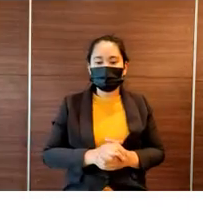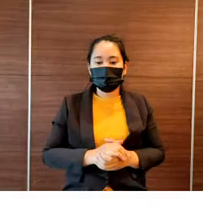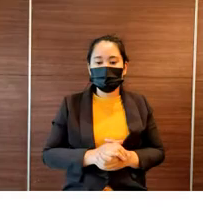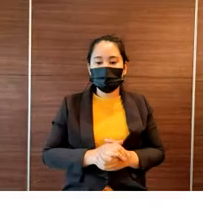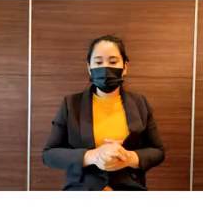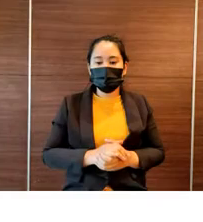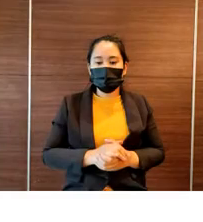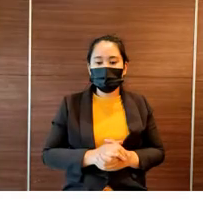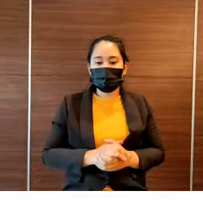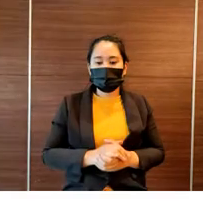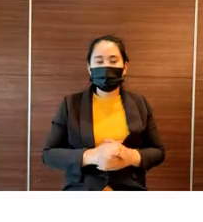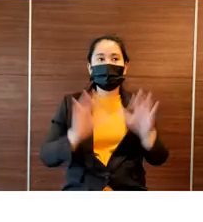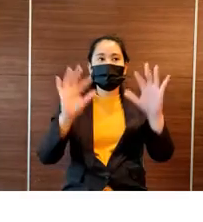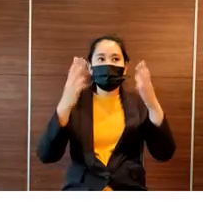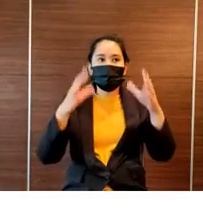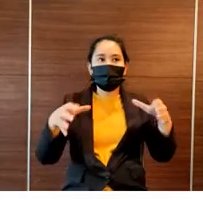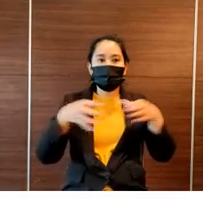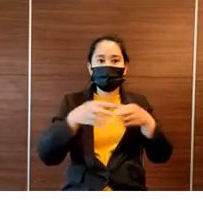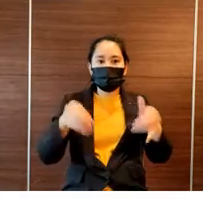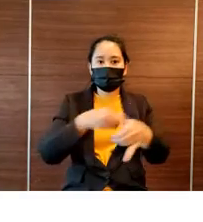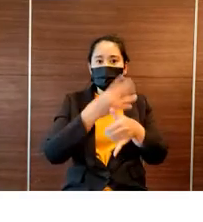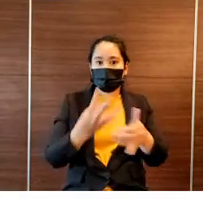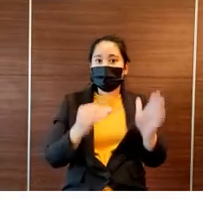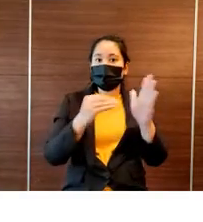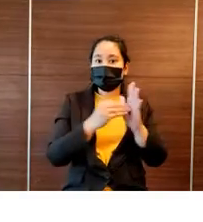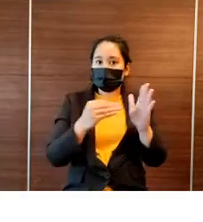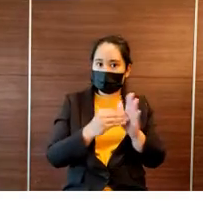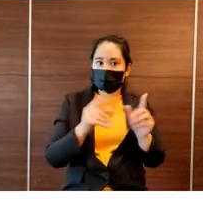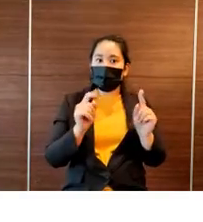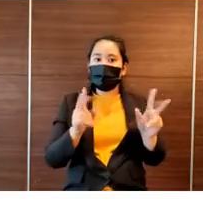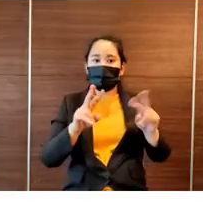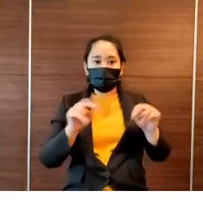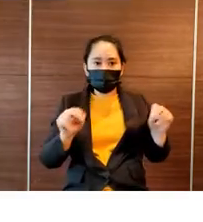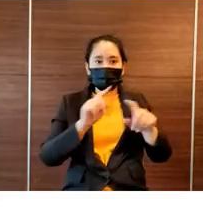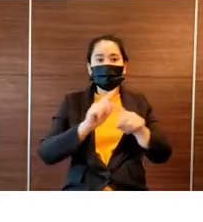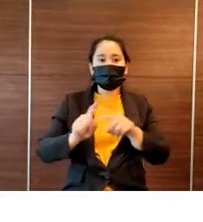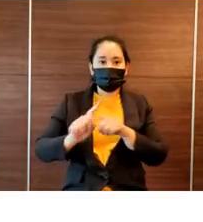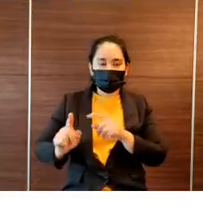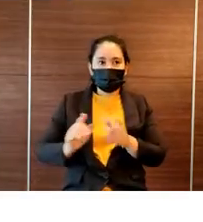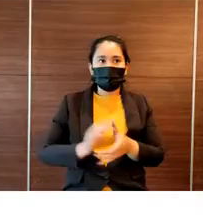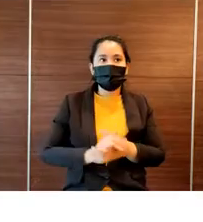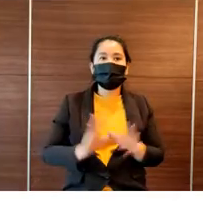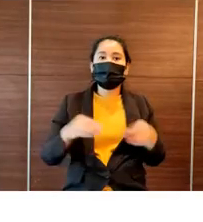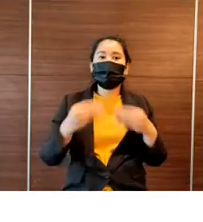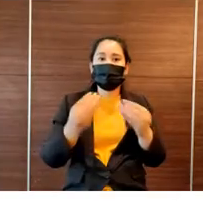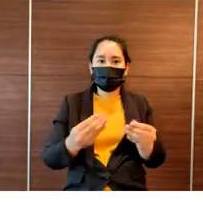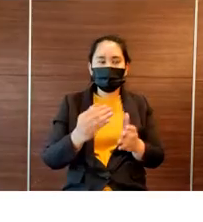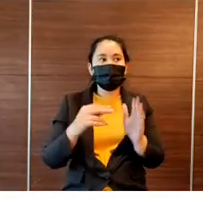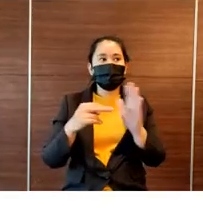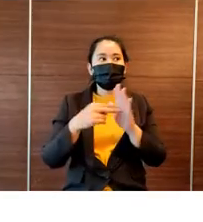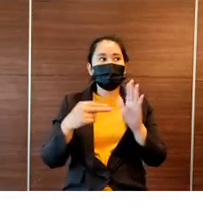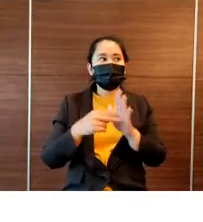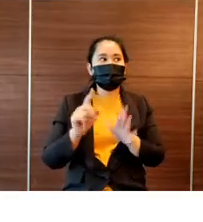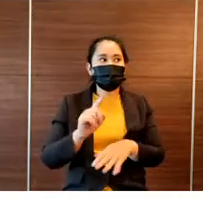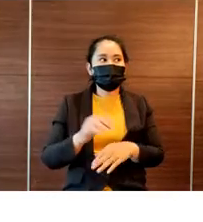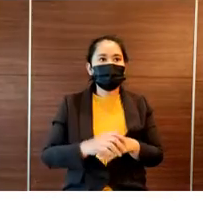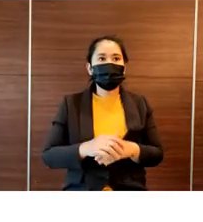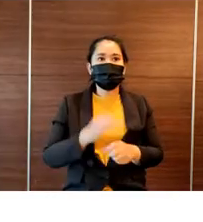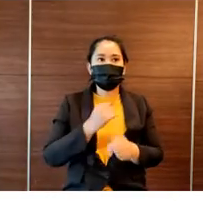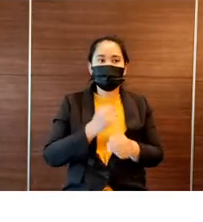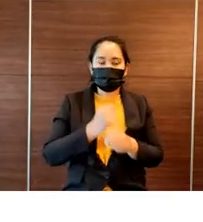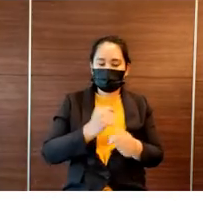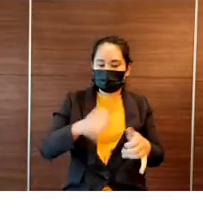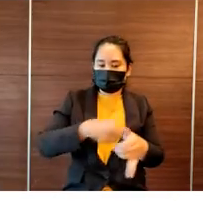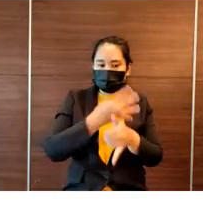ขอเสียงตบมือให้ทีมฟ้าสีหลงกรุงเทพและปริมณฑลหน่อยได้ไหมฮะว่าเขาก็กล้าที่จะก้าวข้าม